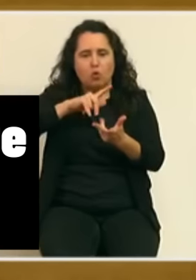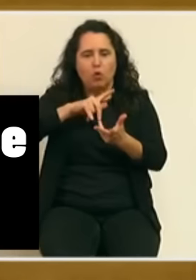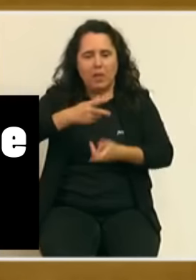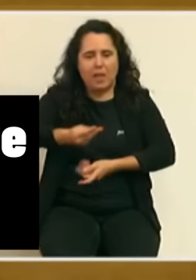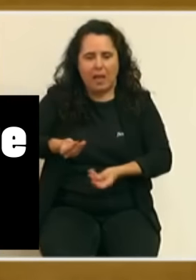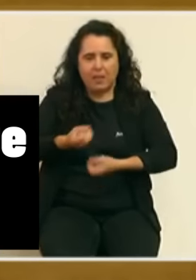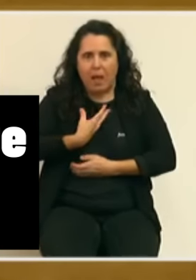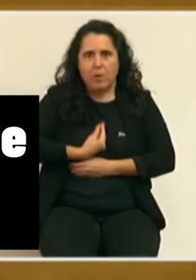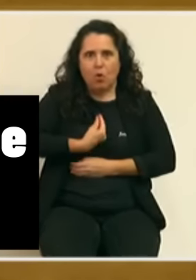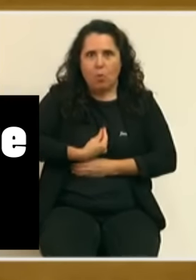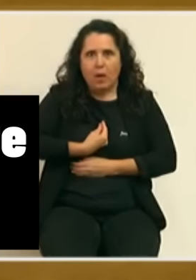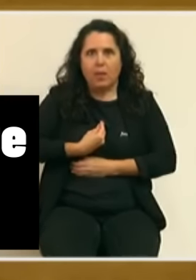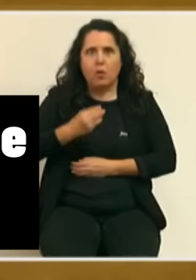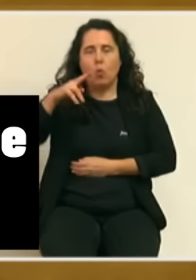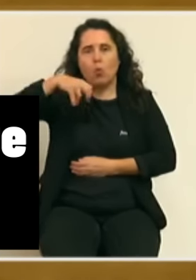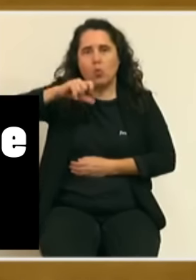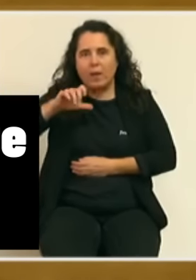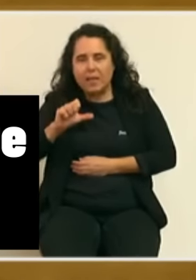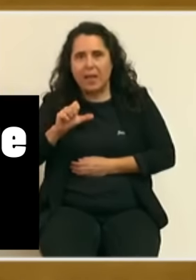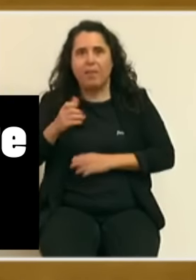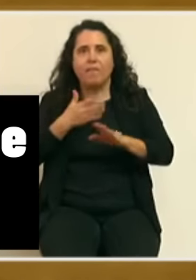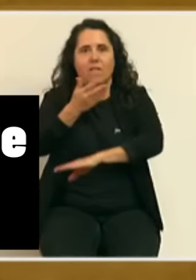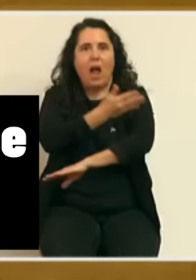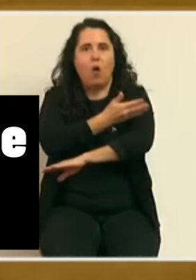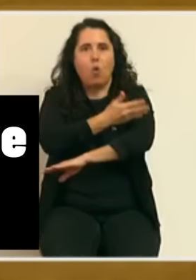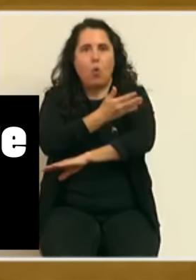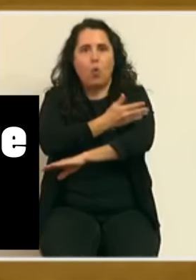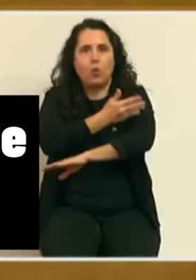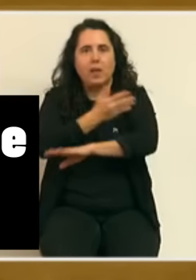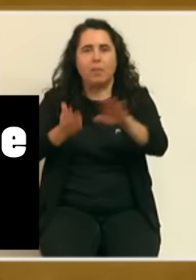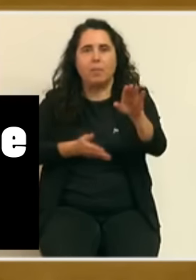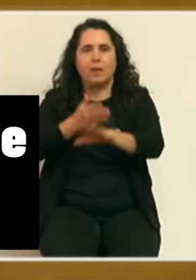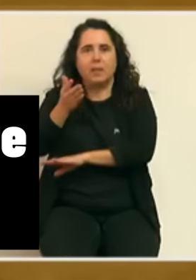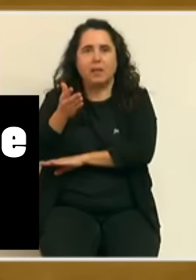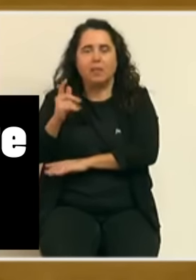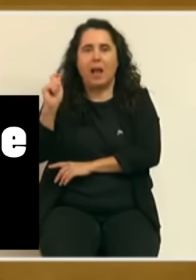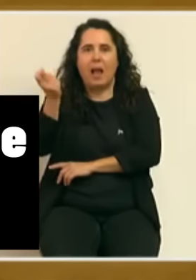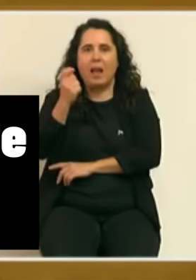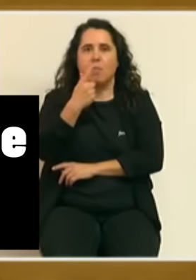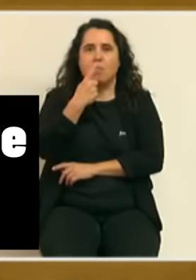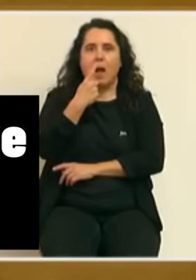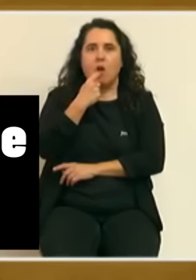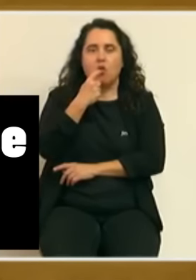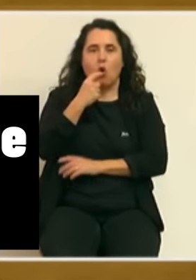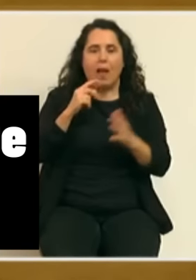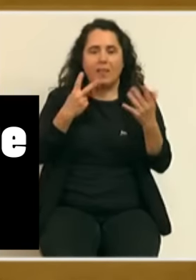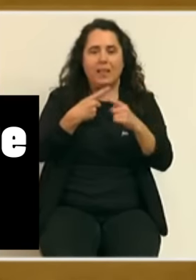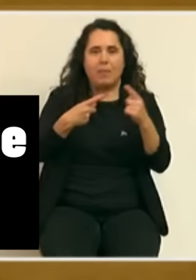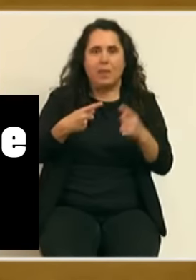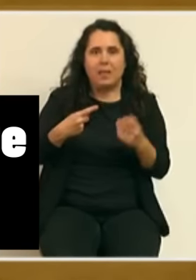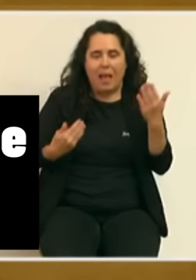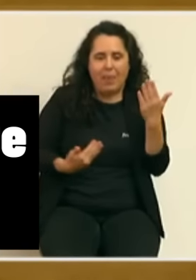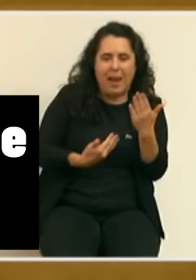preocupants, mentre la UME es desplegava en Utiel, mentre tenia una alarma roja per pluges des de les 7:30 de la